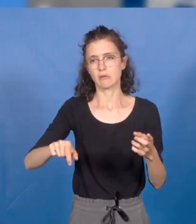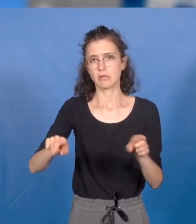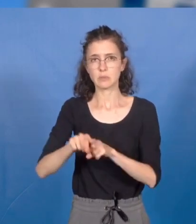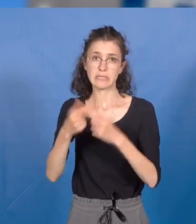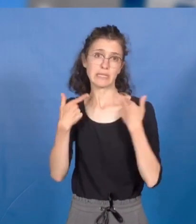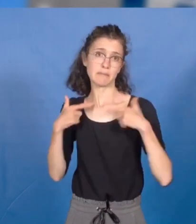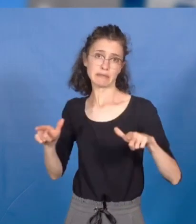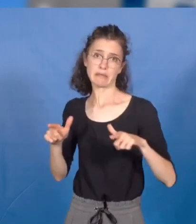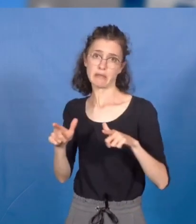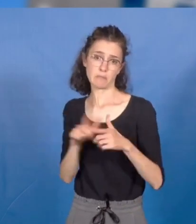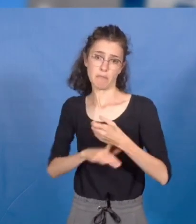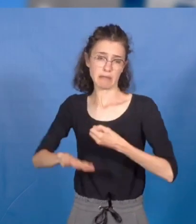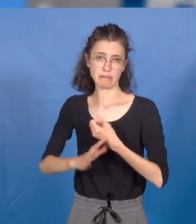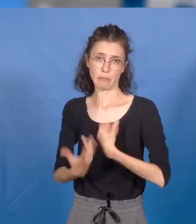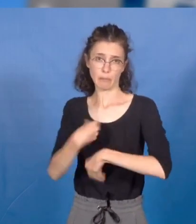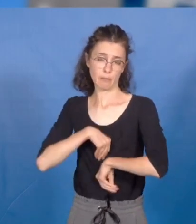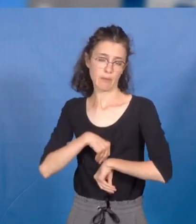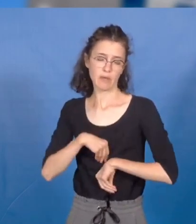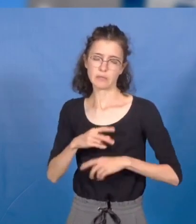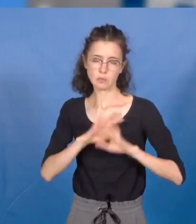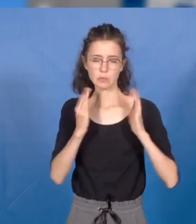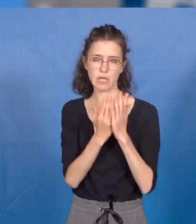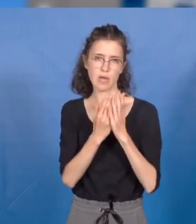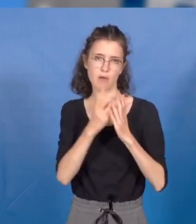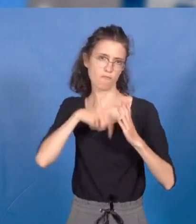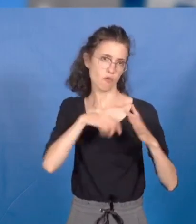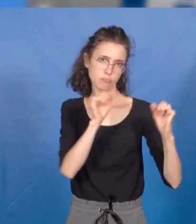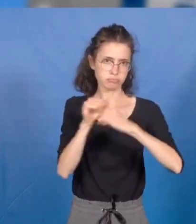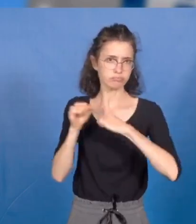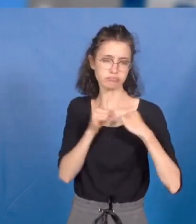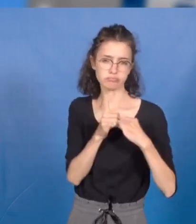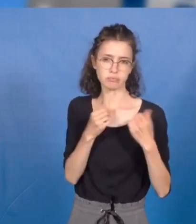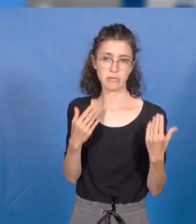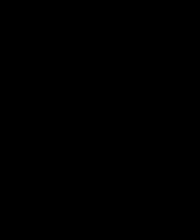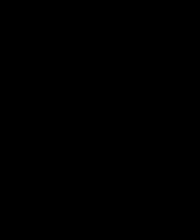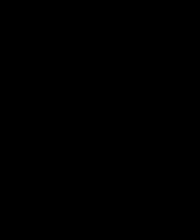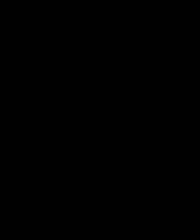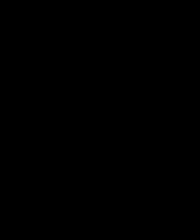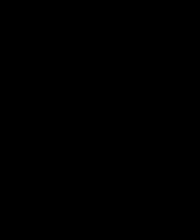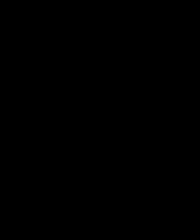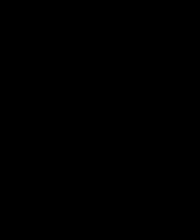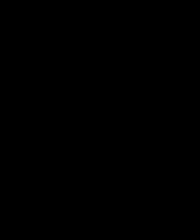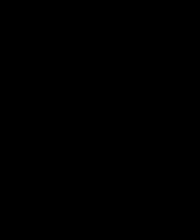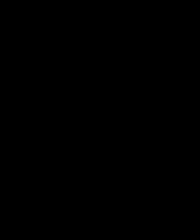donc entendre la voix de Nantes Métropole contre la généralisation de ces technologies qui menacent la démocratie.